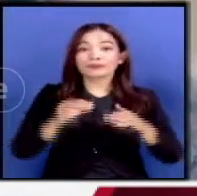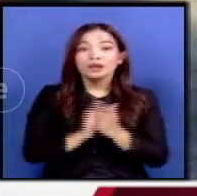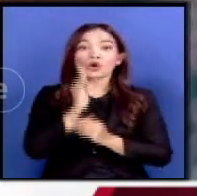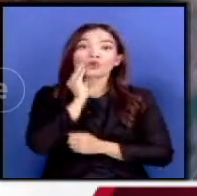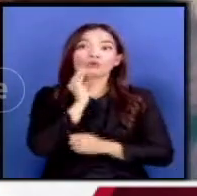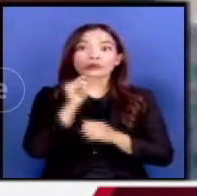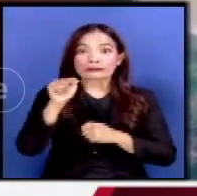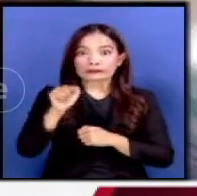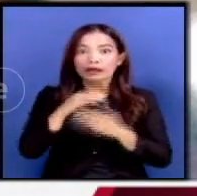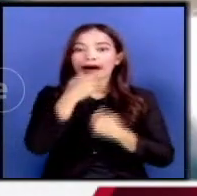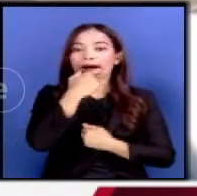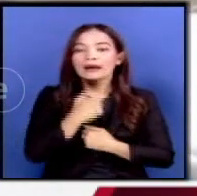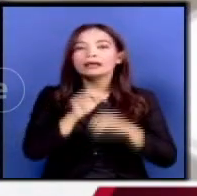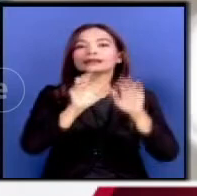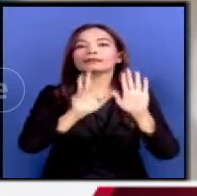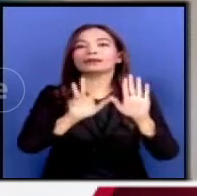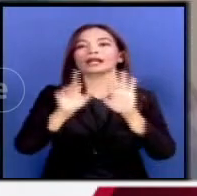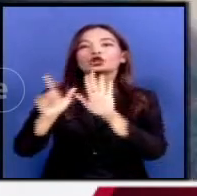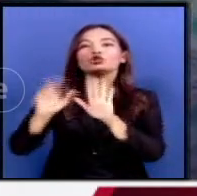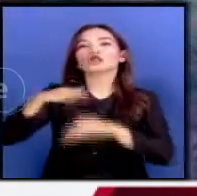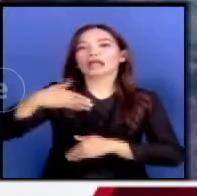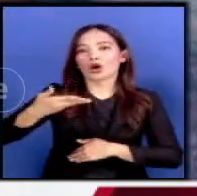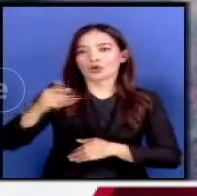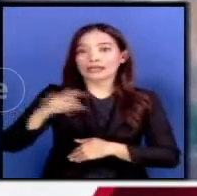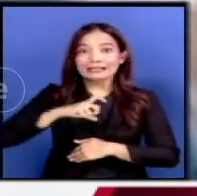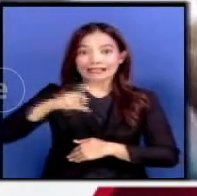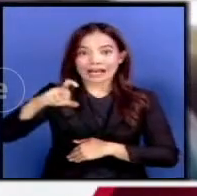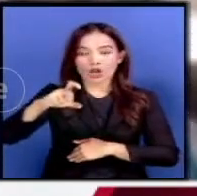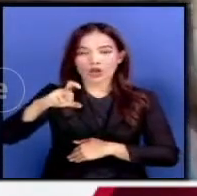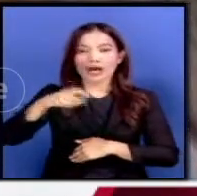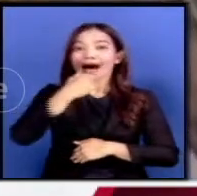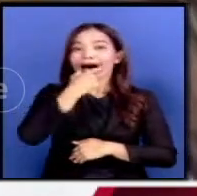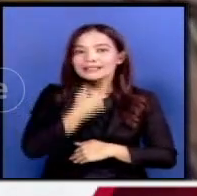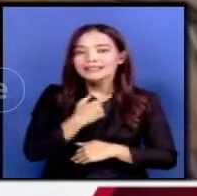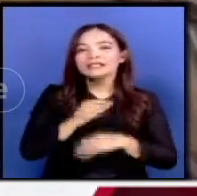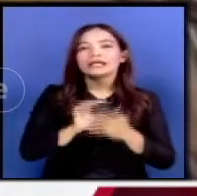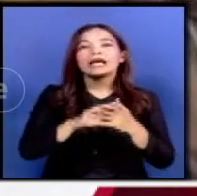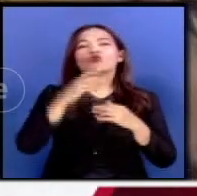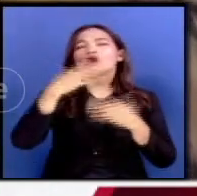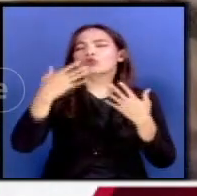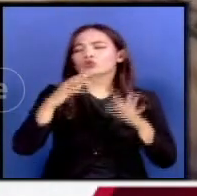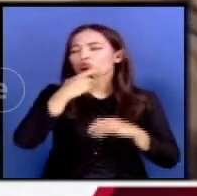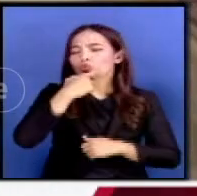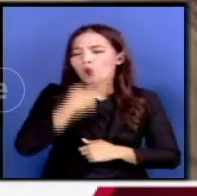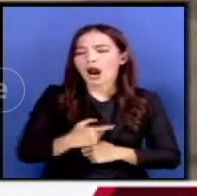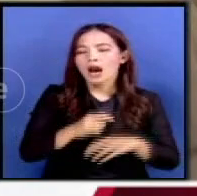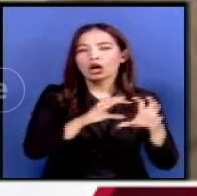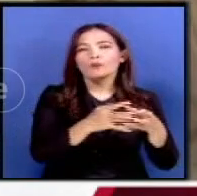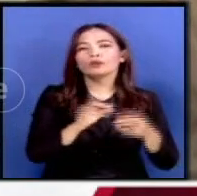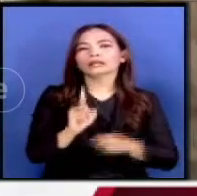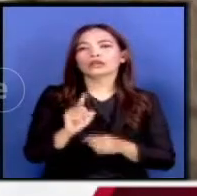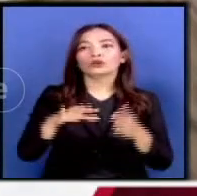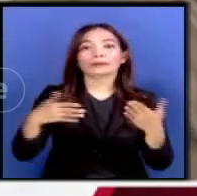97 tahun. Abah Juhani adalah calon haji tertua di rombongan kloter 1 Embarkasi Kertajati.